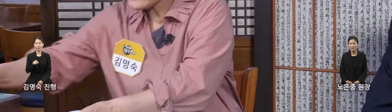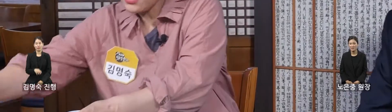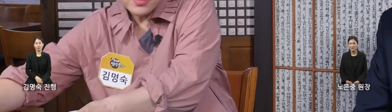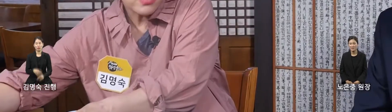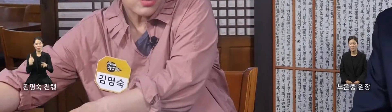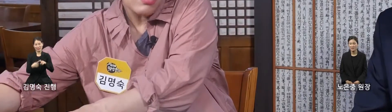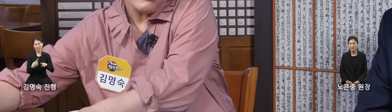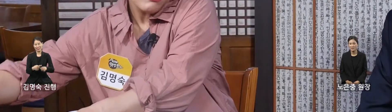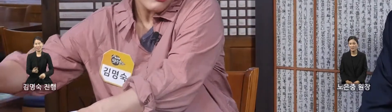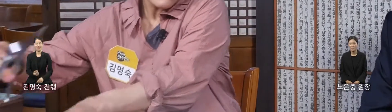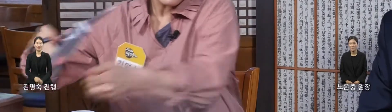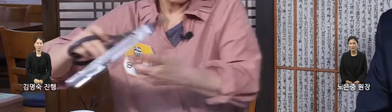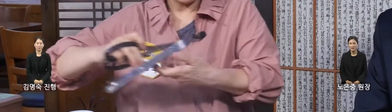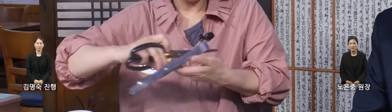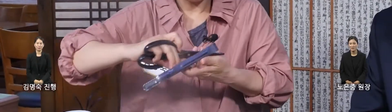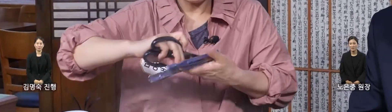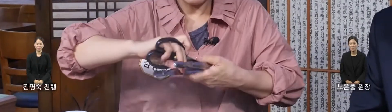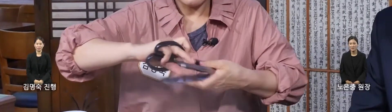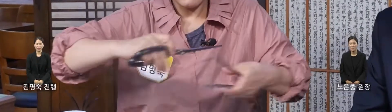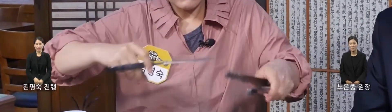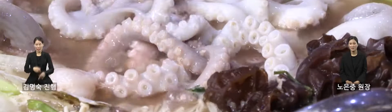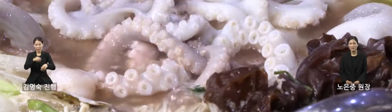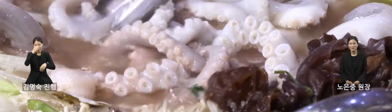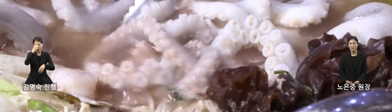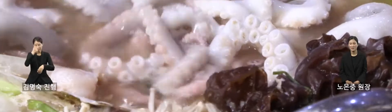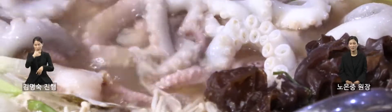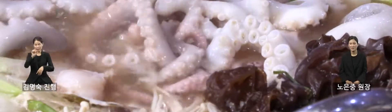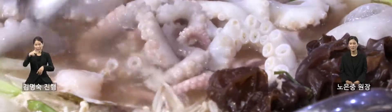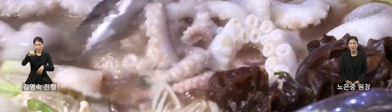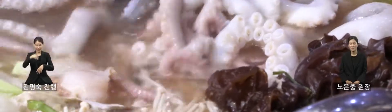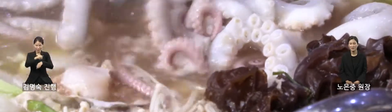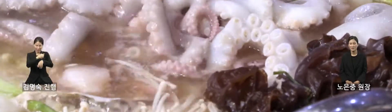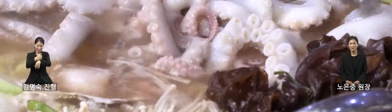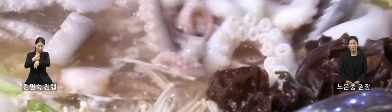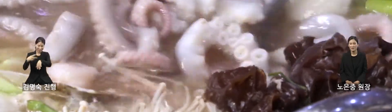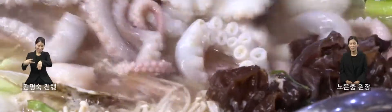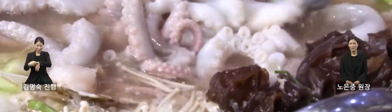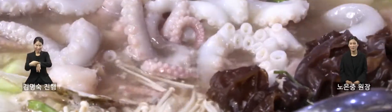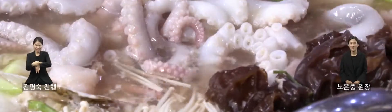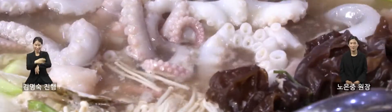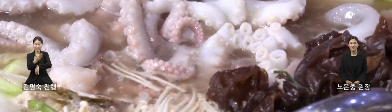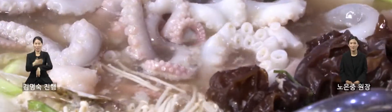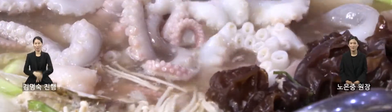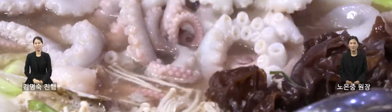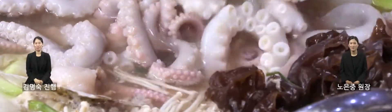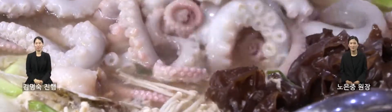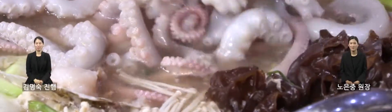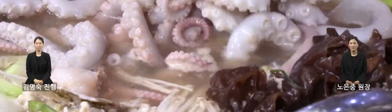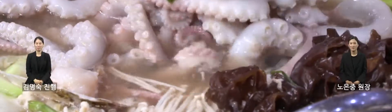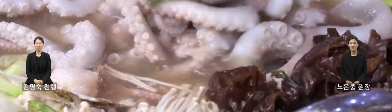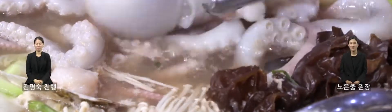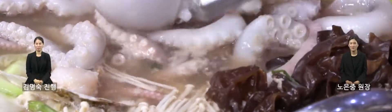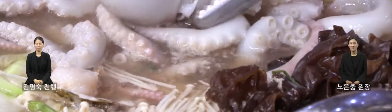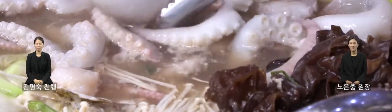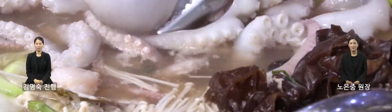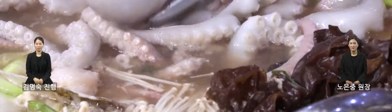요것도 마찬가지죠? 다리는? 잘라야 되고. 네, 네. 얼른 먹어야 되는데. 우리